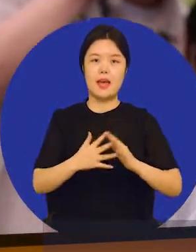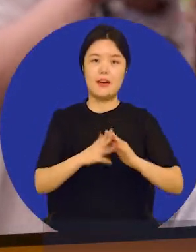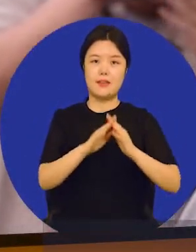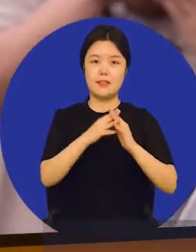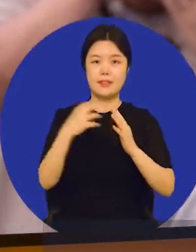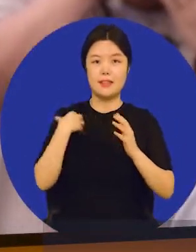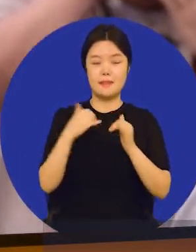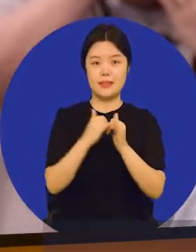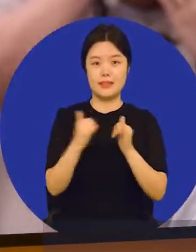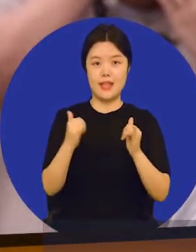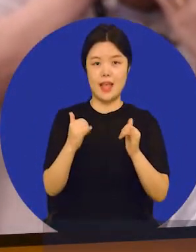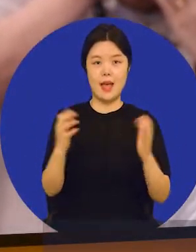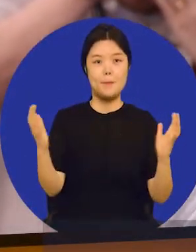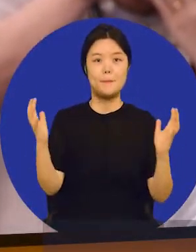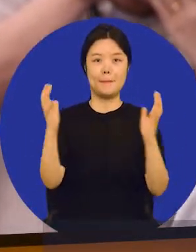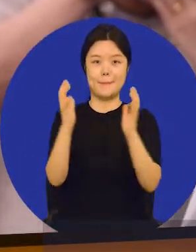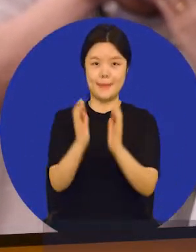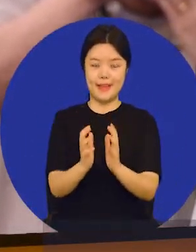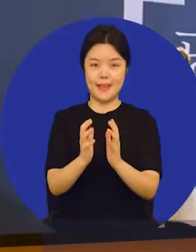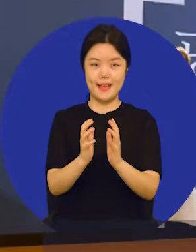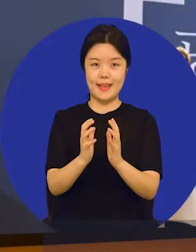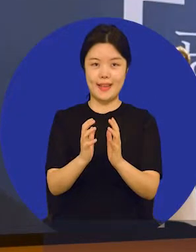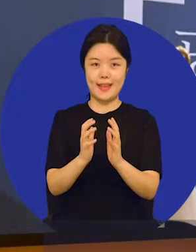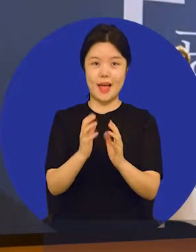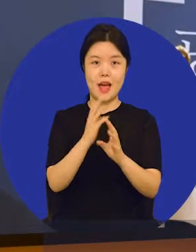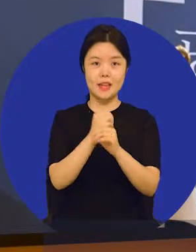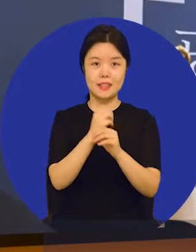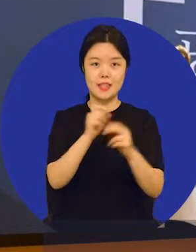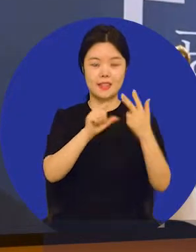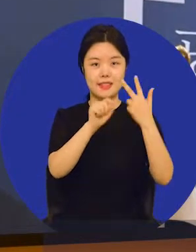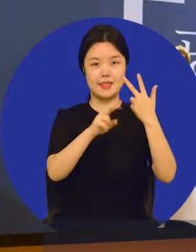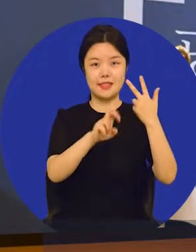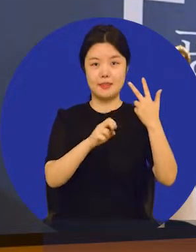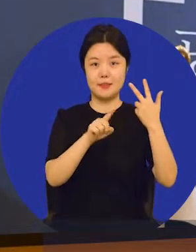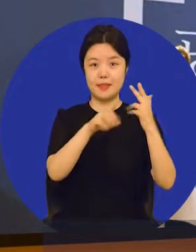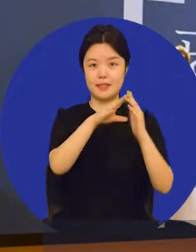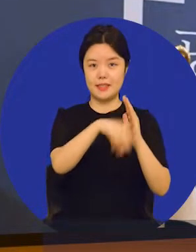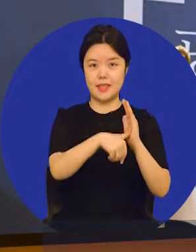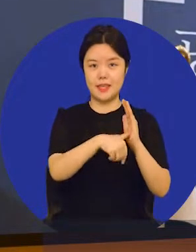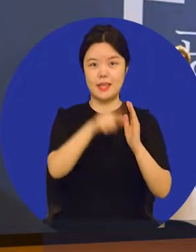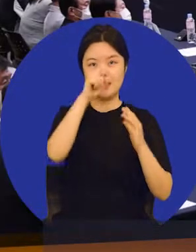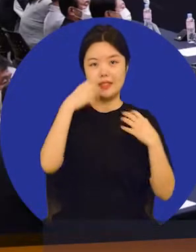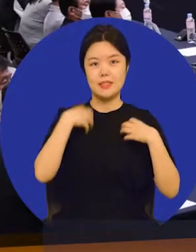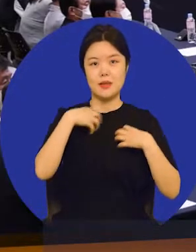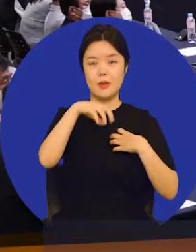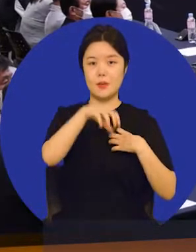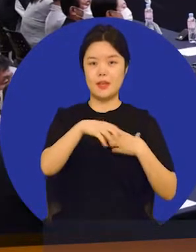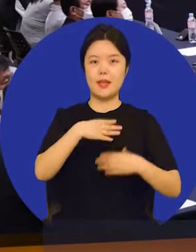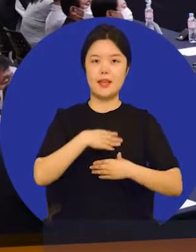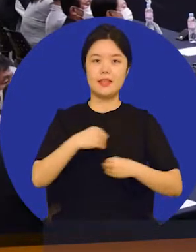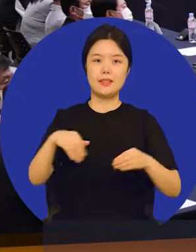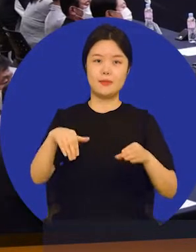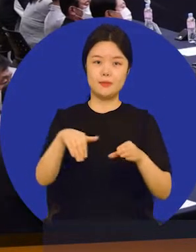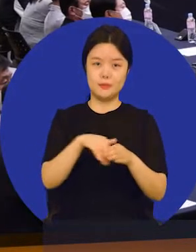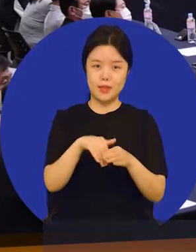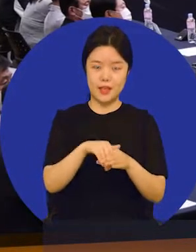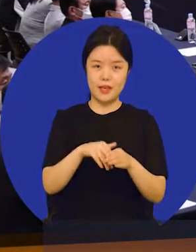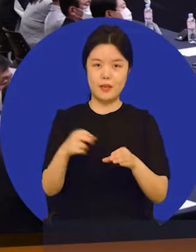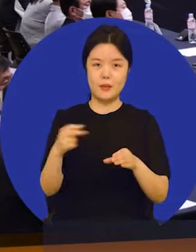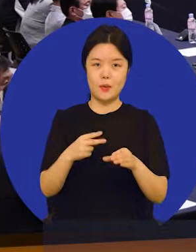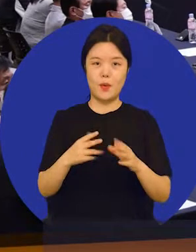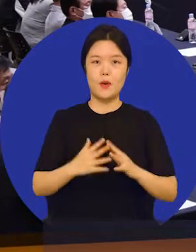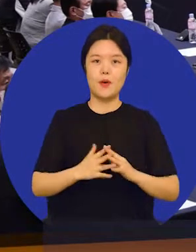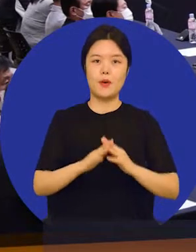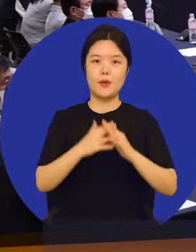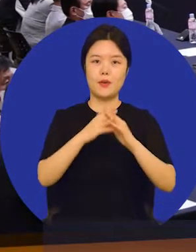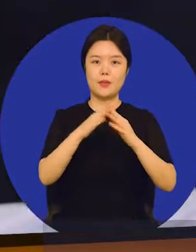건설현장 관계자를 만났습니다 지난 21일 시청 대회의실에서는 안전 문화 확산과 건설